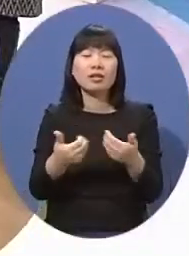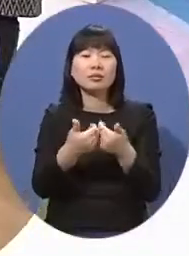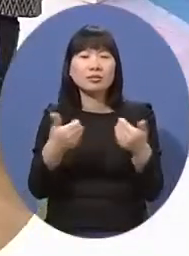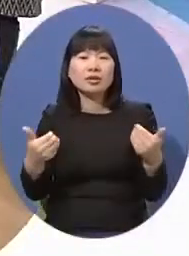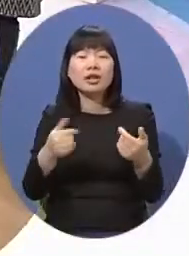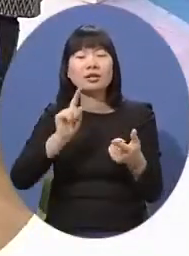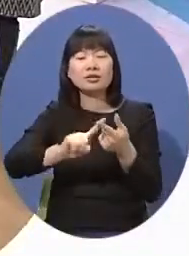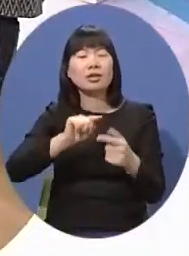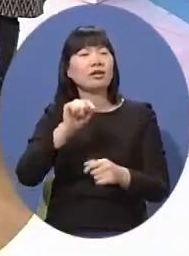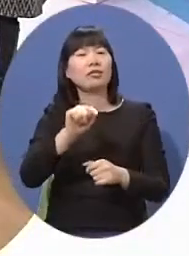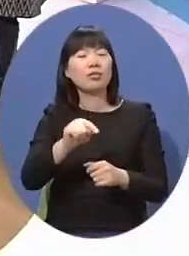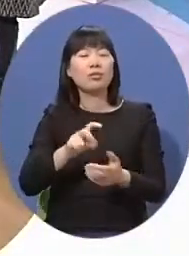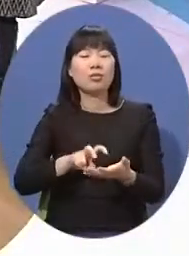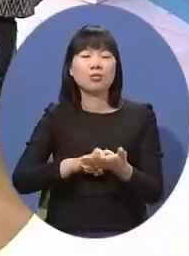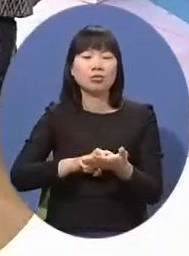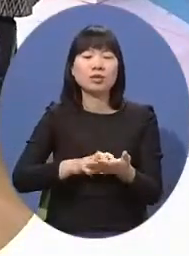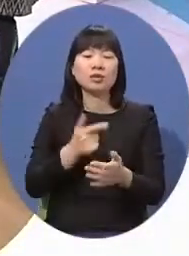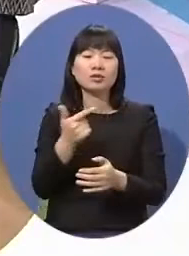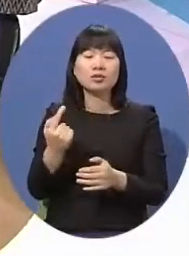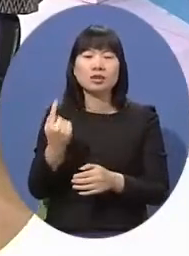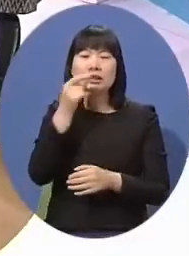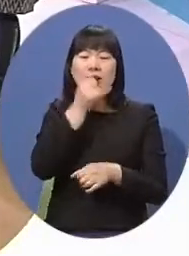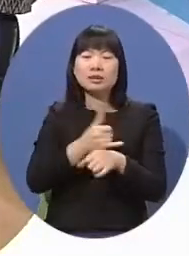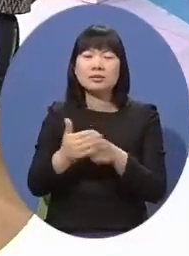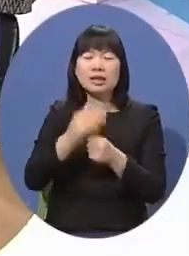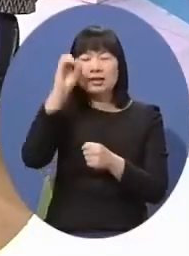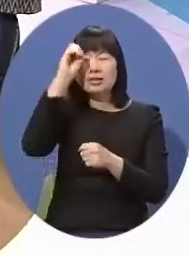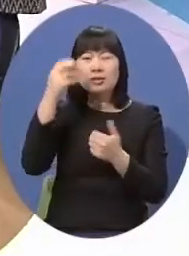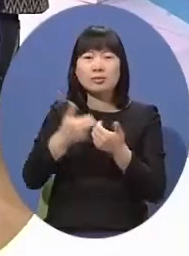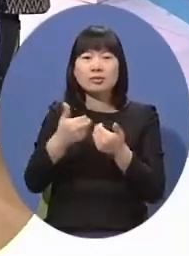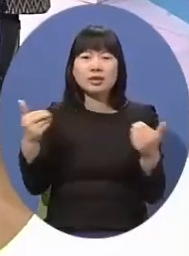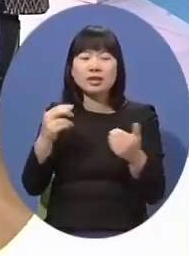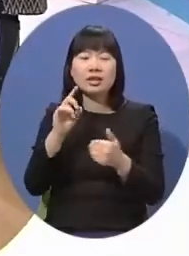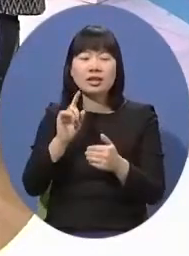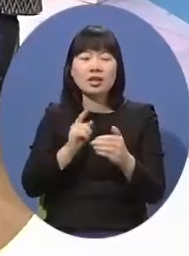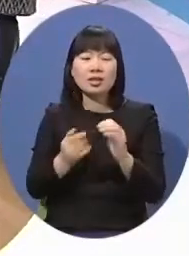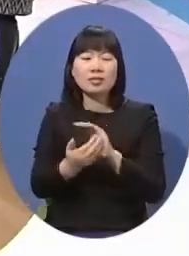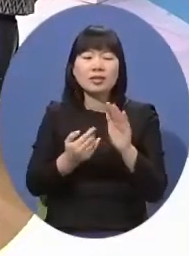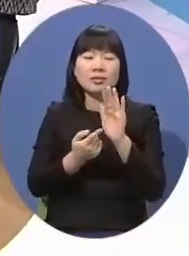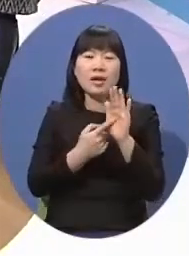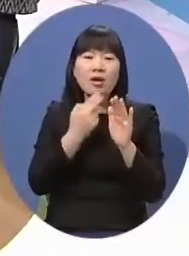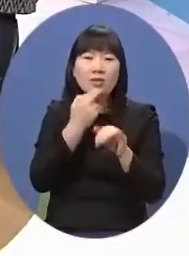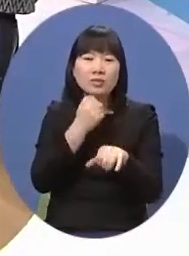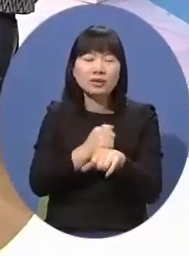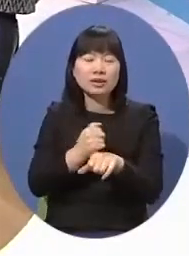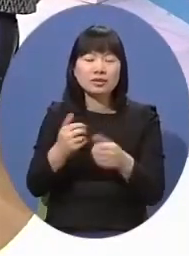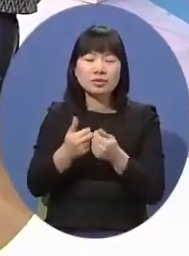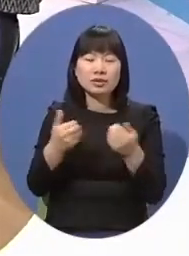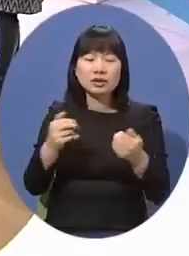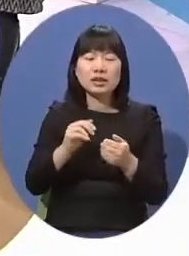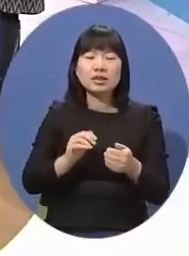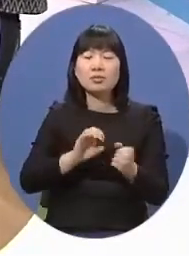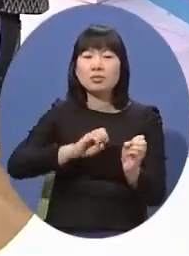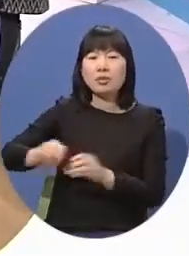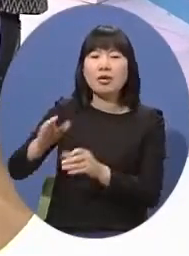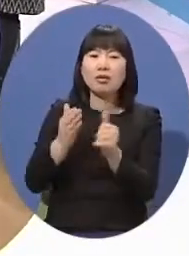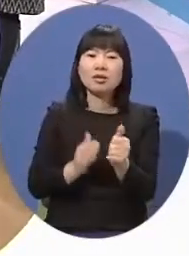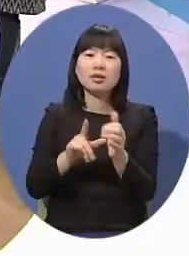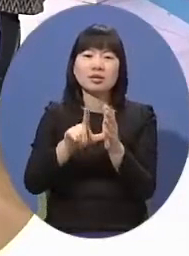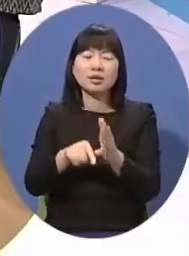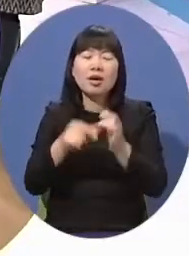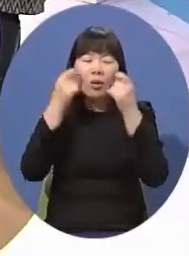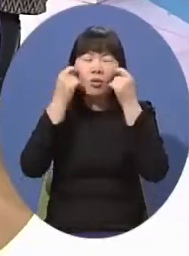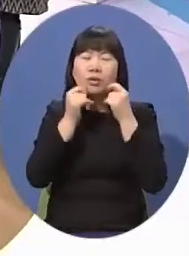분리에 대한 불안들이 아주 높기 때문에 갑작스러운 분리, 예고 없는 분리는 정말 지양하셔야 되는 거고 좀 아이가